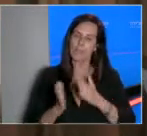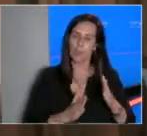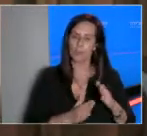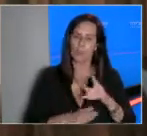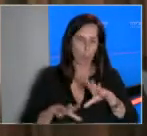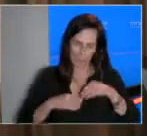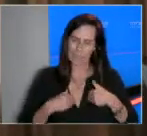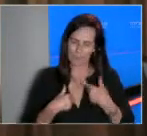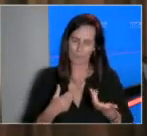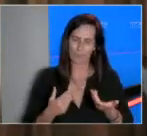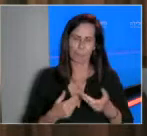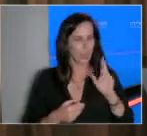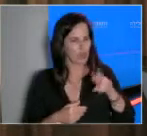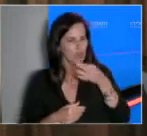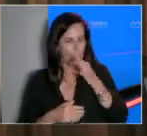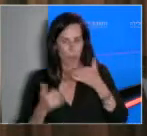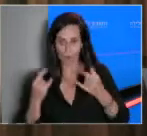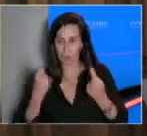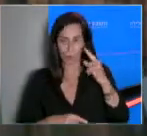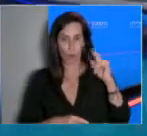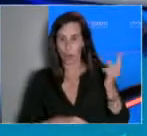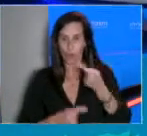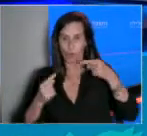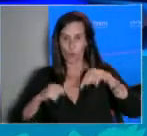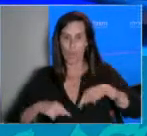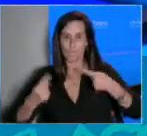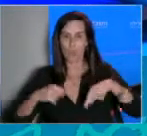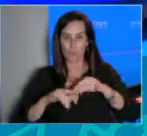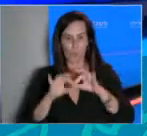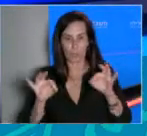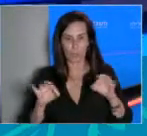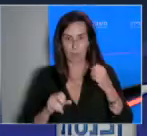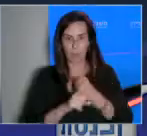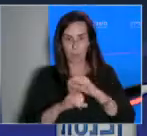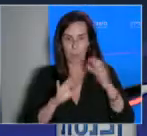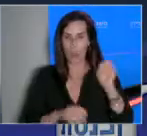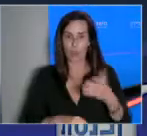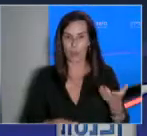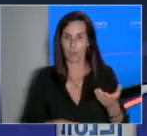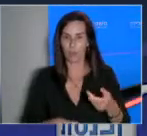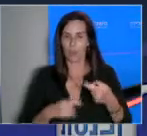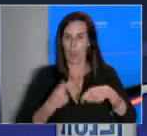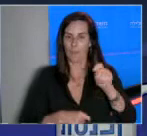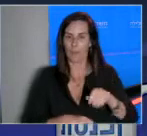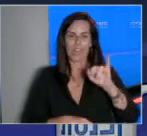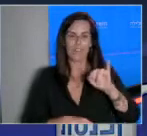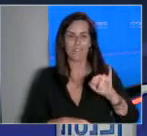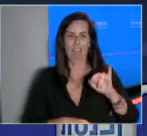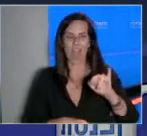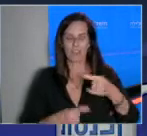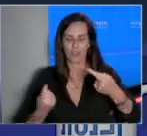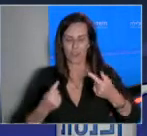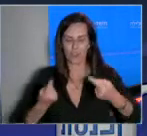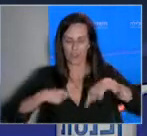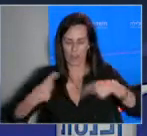הוא מסכים איתי. רגע, אז יש לי שאלה, מה עכשיו פתאום כל יושבי ראש הוועדות מתחילים לעשות כל מה שבא להם? חברת הכנסת יפעת שאשא ביטון עושה